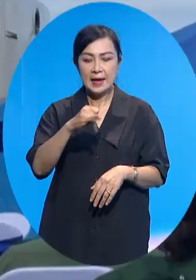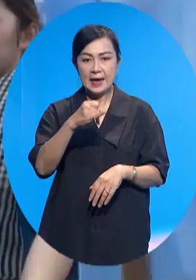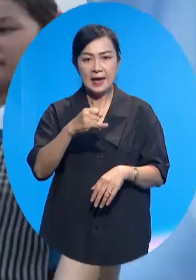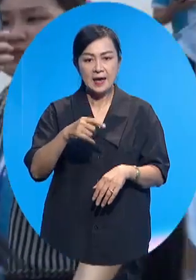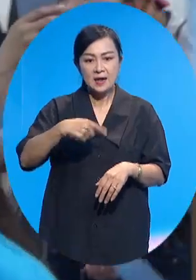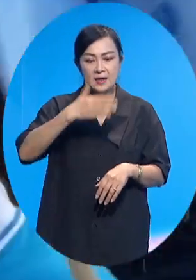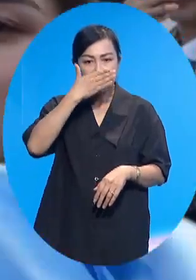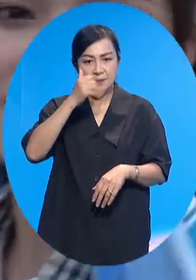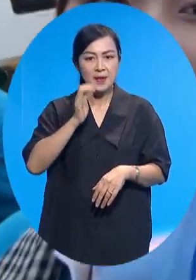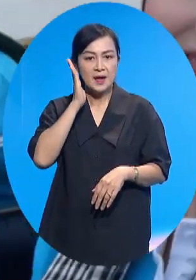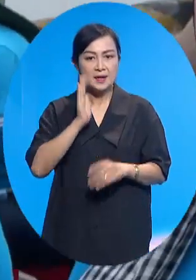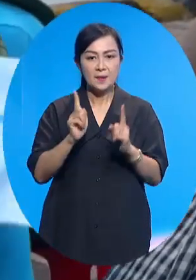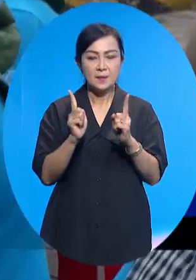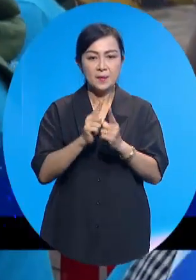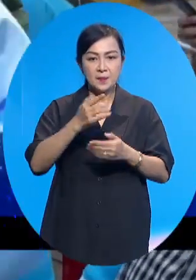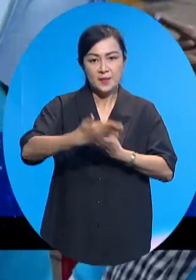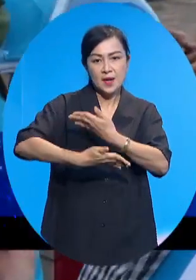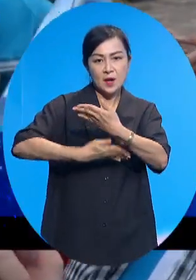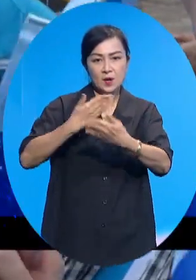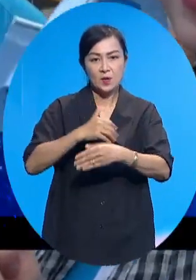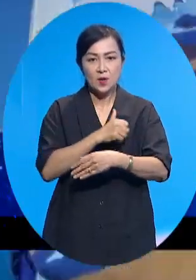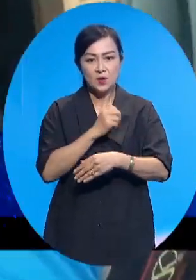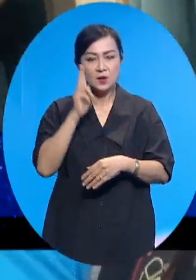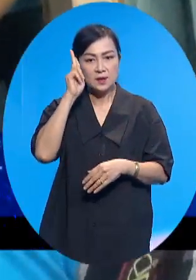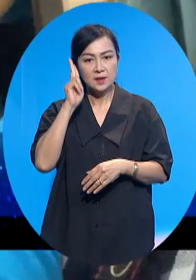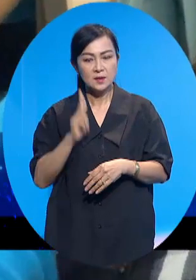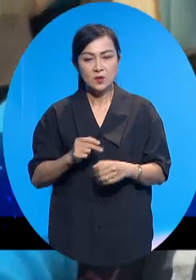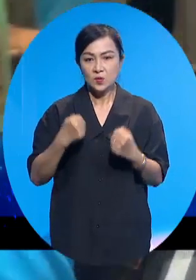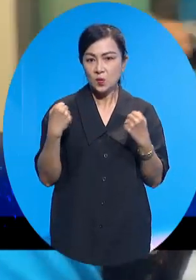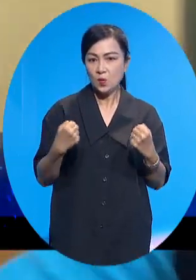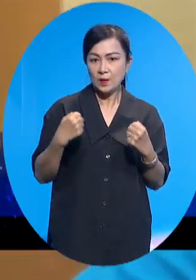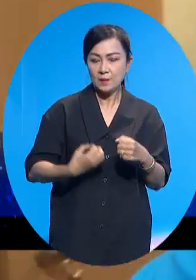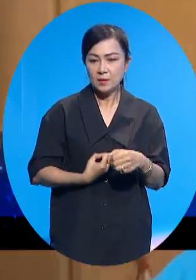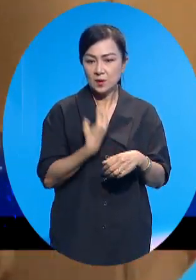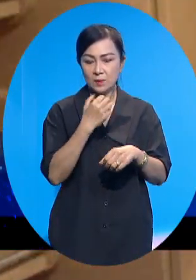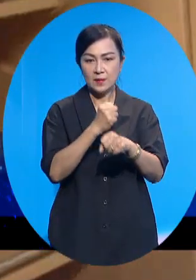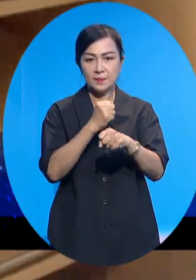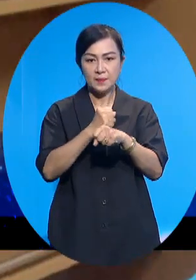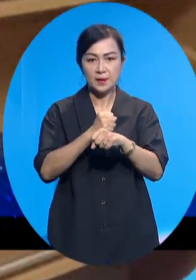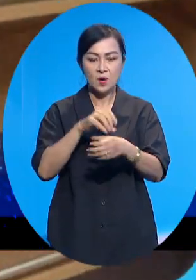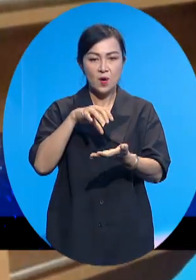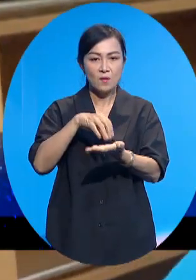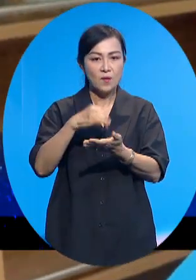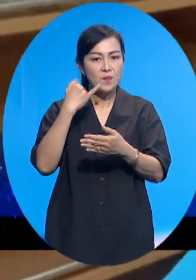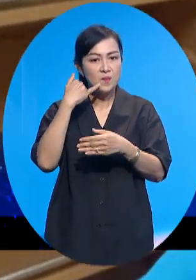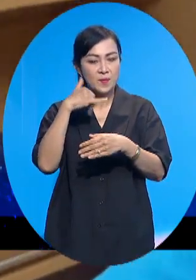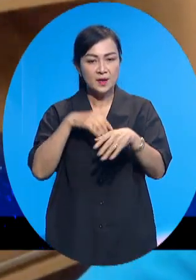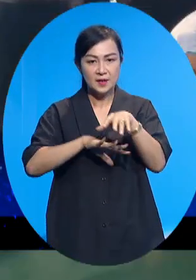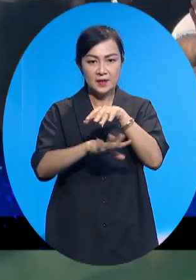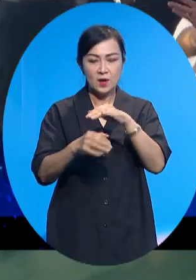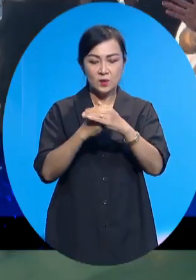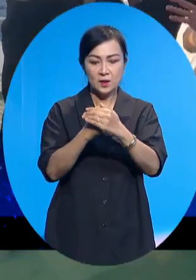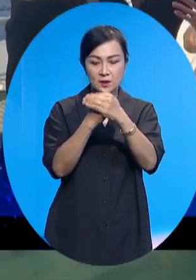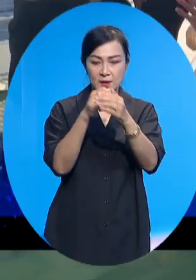để các người đẹp được gặp gỡ giao lưu với những người lính các đảo dũng cảm sống và làm việc trên những vùng biển đảo thiêng liêng của Tổ quốc